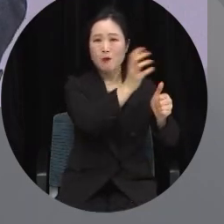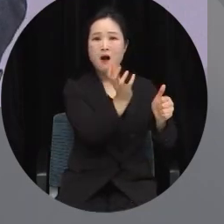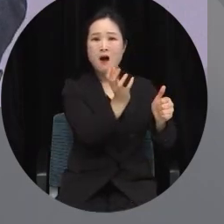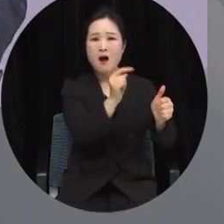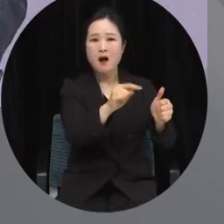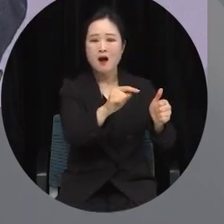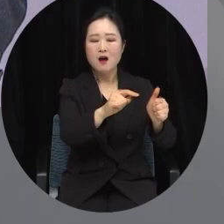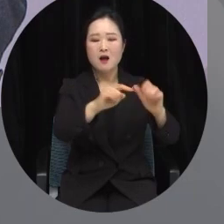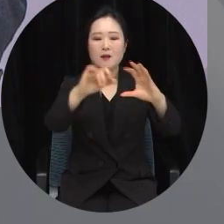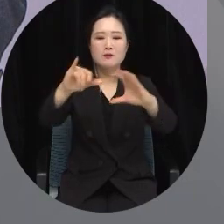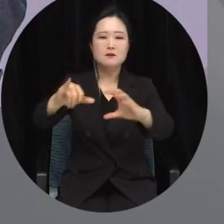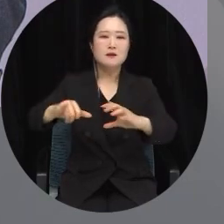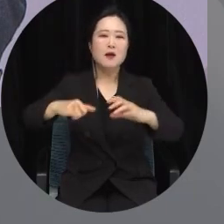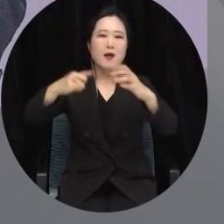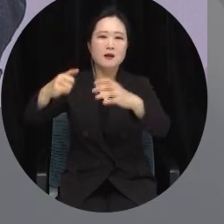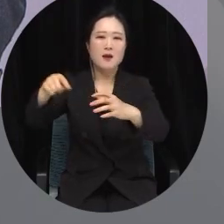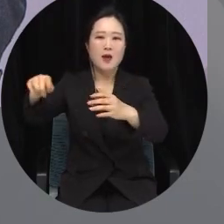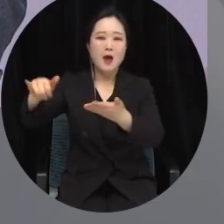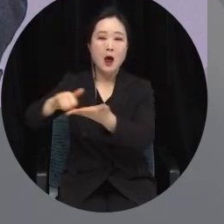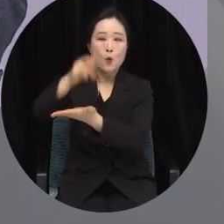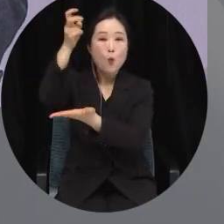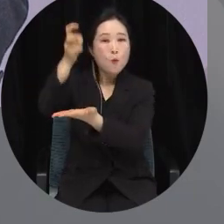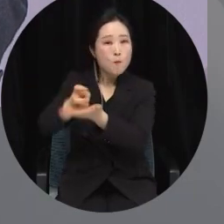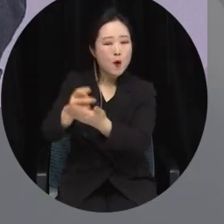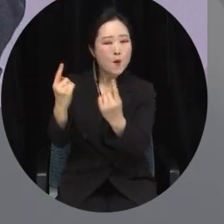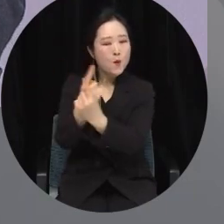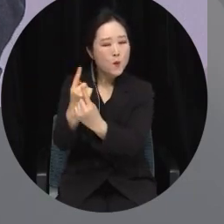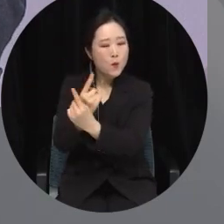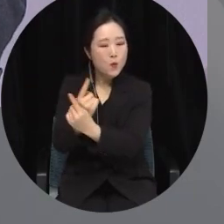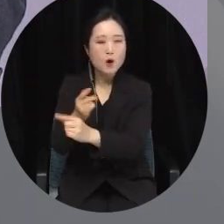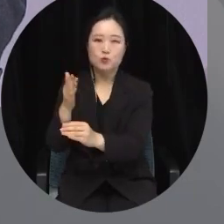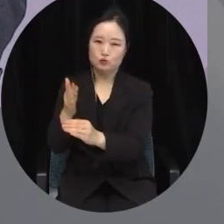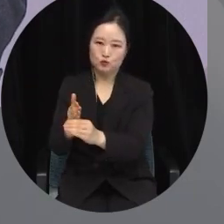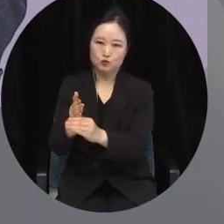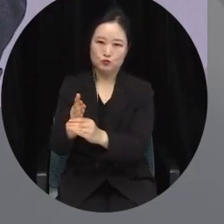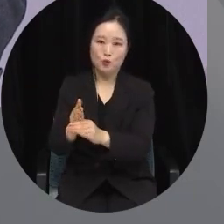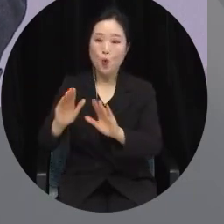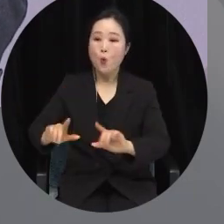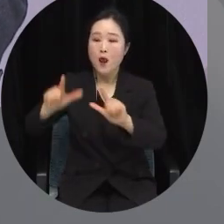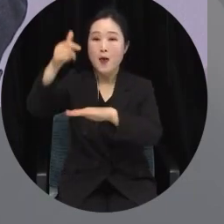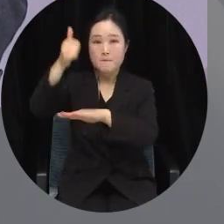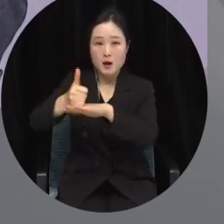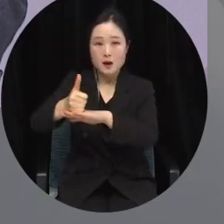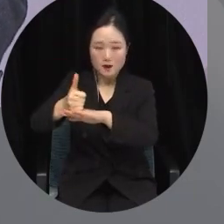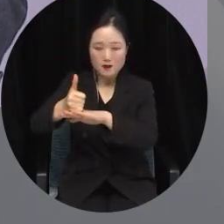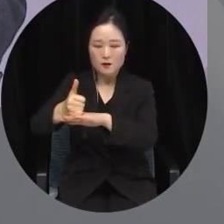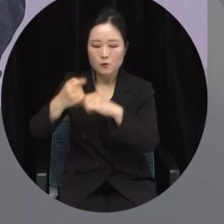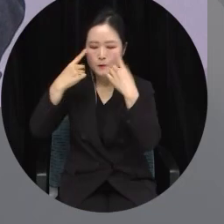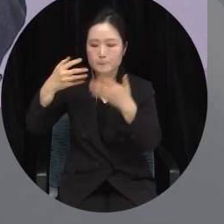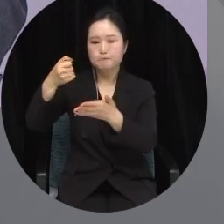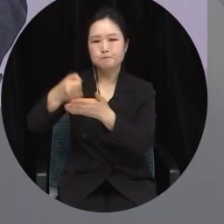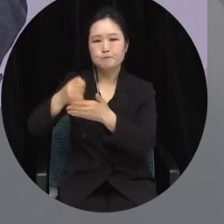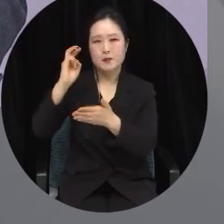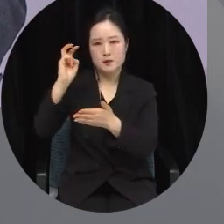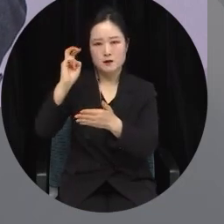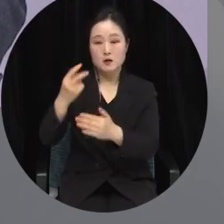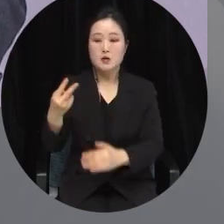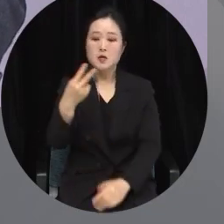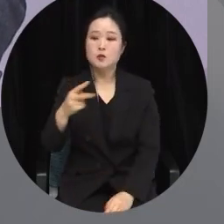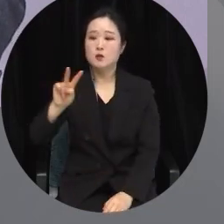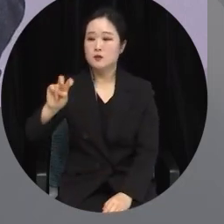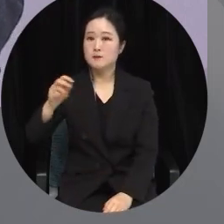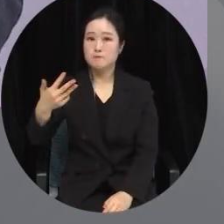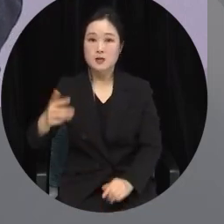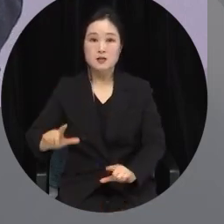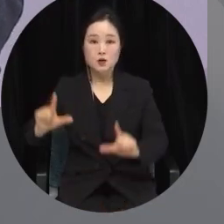중에 있습니다. 그래서 올 말이면 세계적 기준이 확정되고 28년이면 전 세계